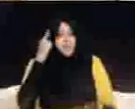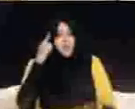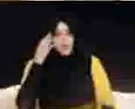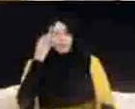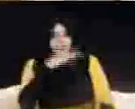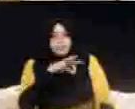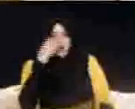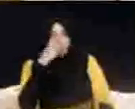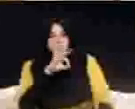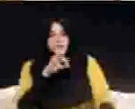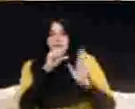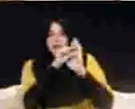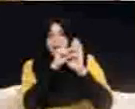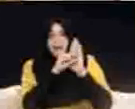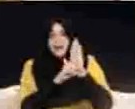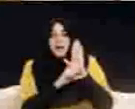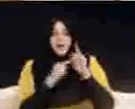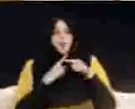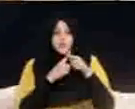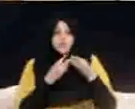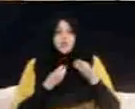آياته ويزكيهم